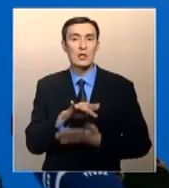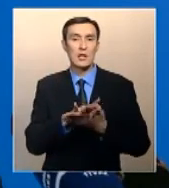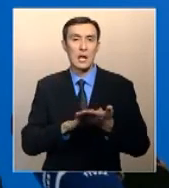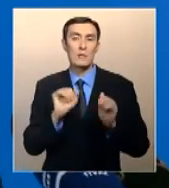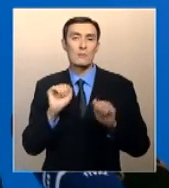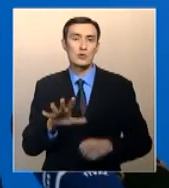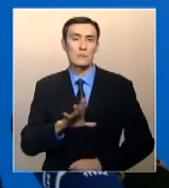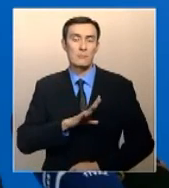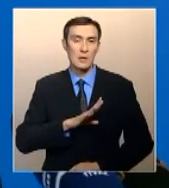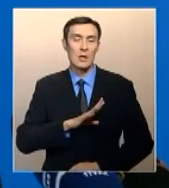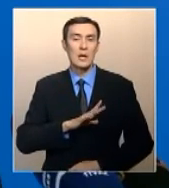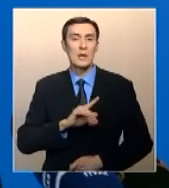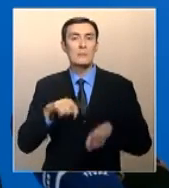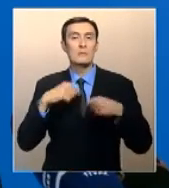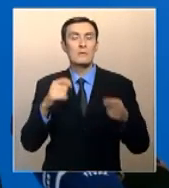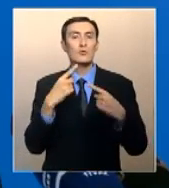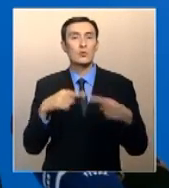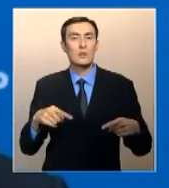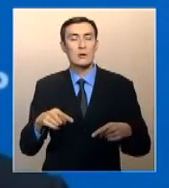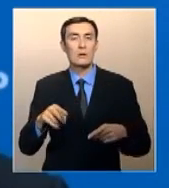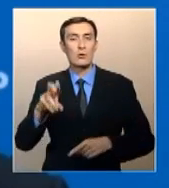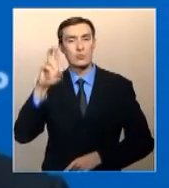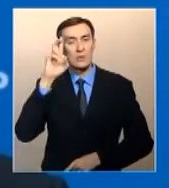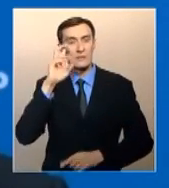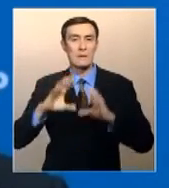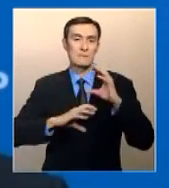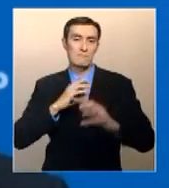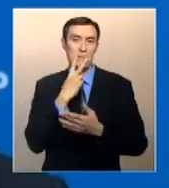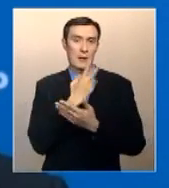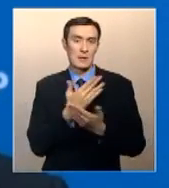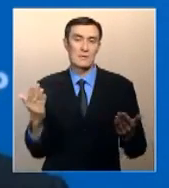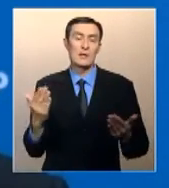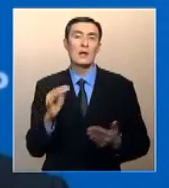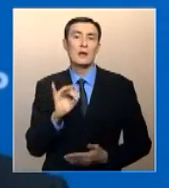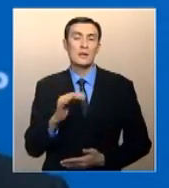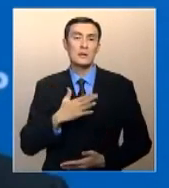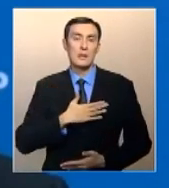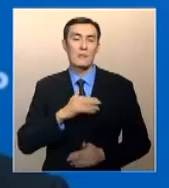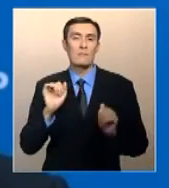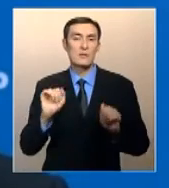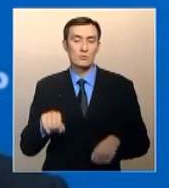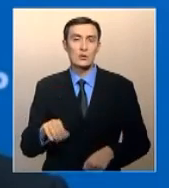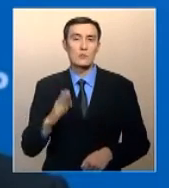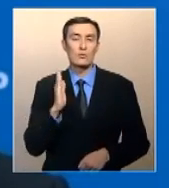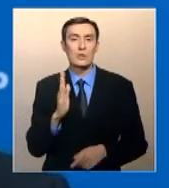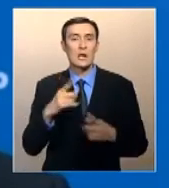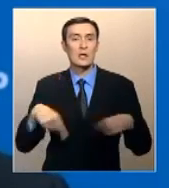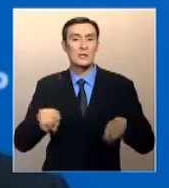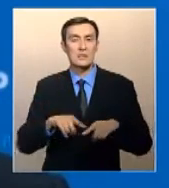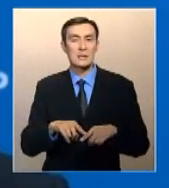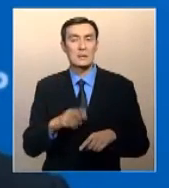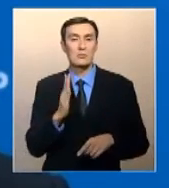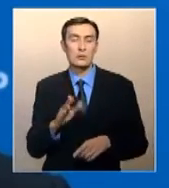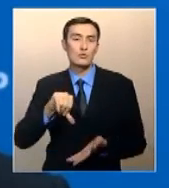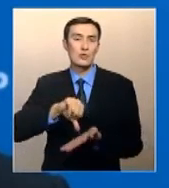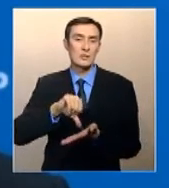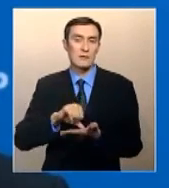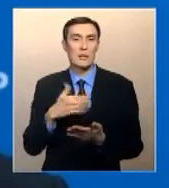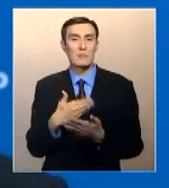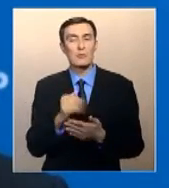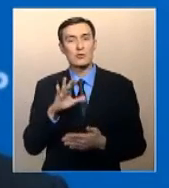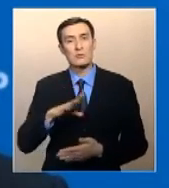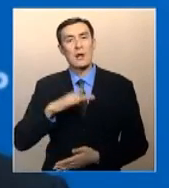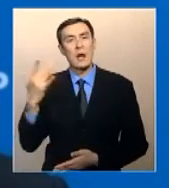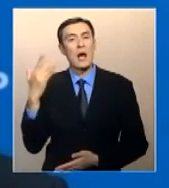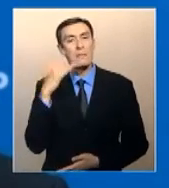там уже в других странах показывать. Там, возможно, придет к нам инвесторы, кто знает, там, может, там с Голливуда